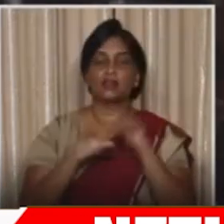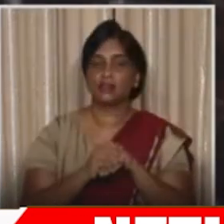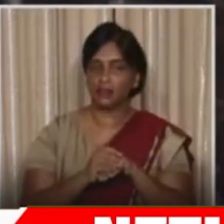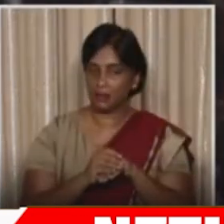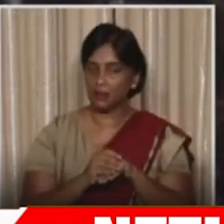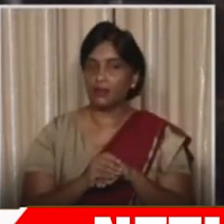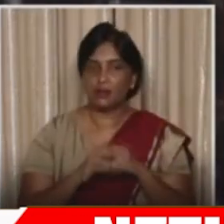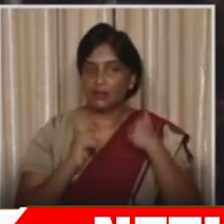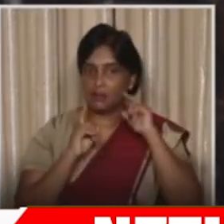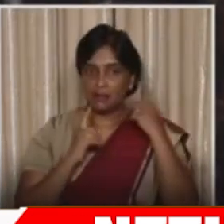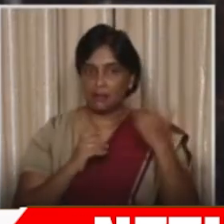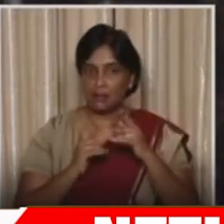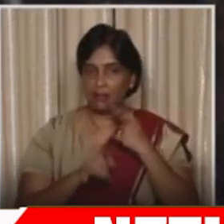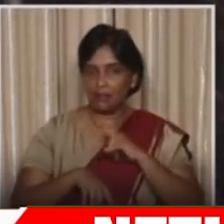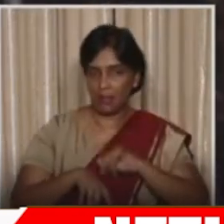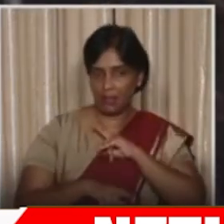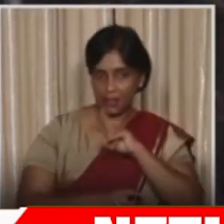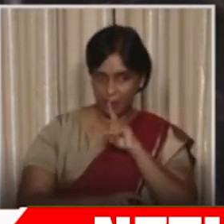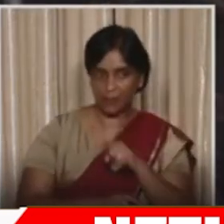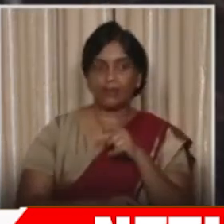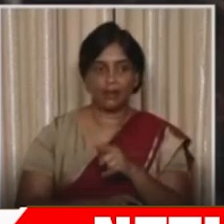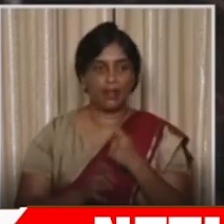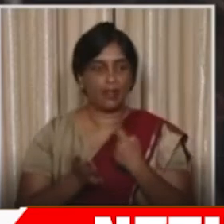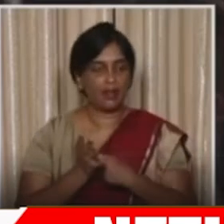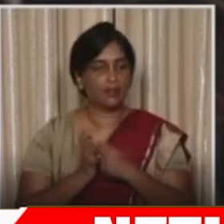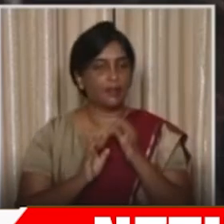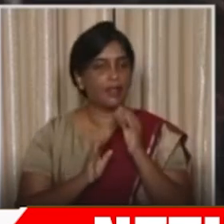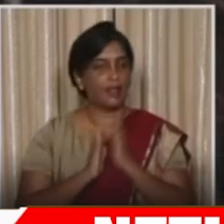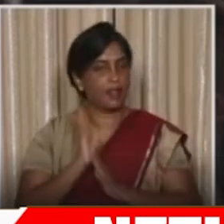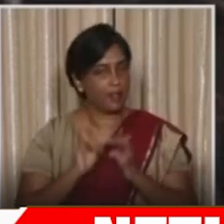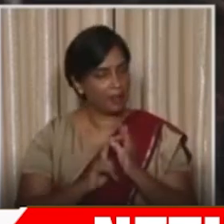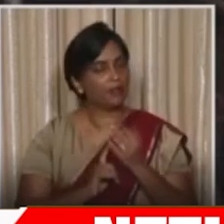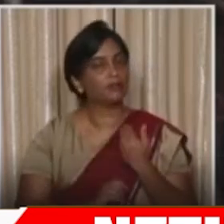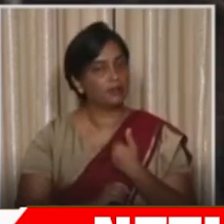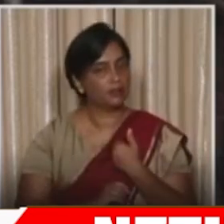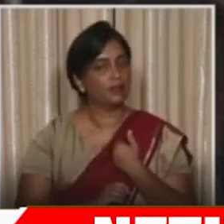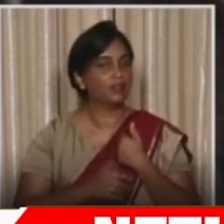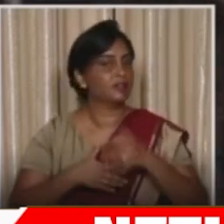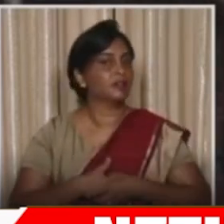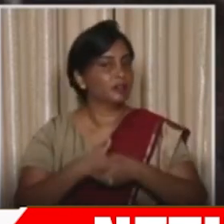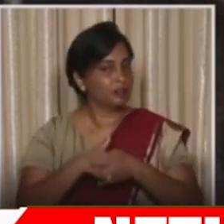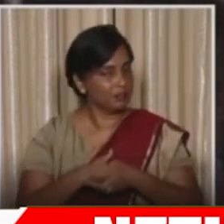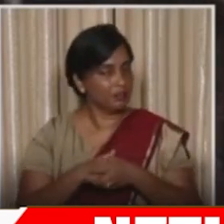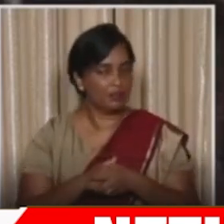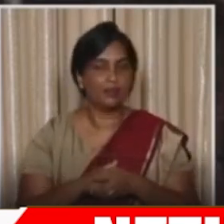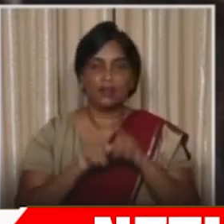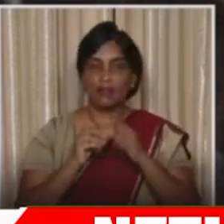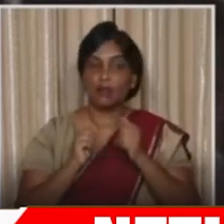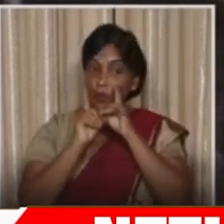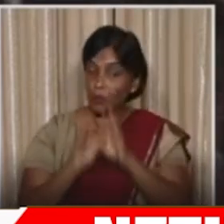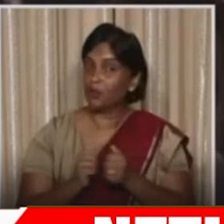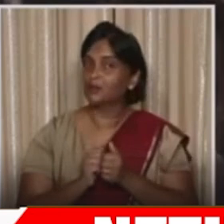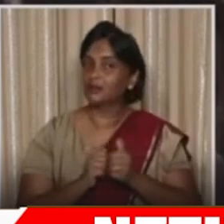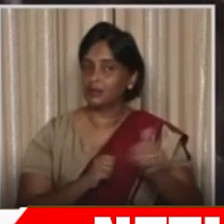Ona Man Dannne Etuma Anave Kiyakda Kiyuwe Kiyala ඉතින් රමේෂ් වතිරණ ගරු ඇමතුමාටත් අපි සුබපතනවා ඒ අඩිපාරේම